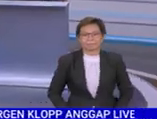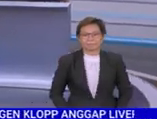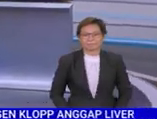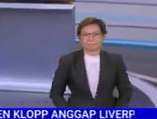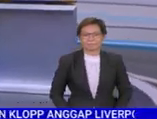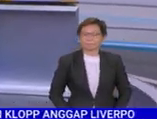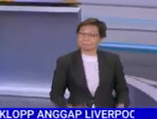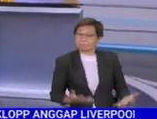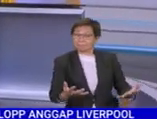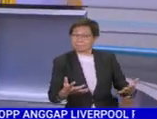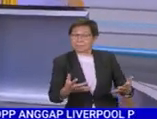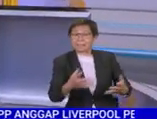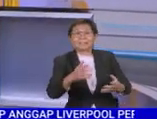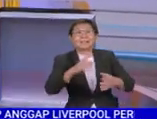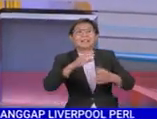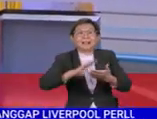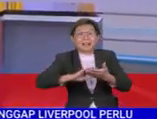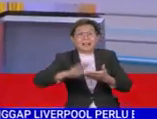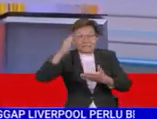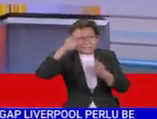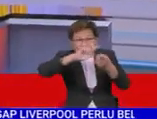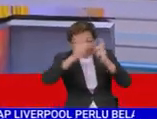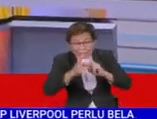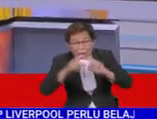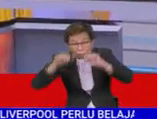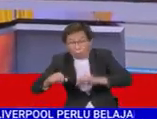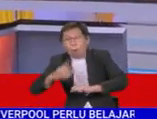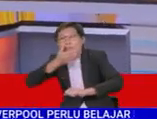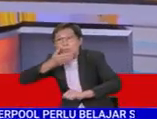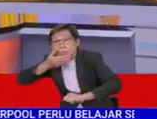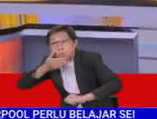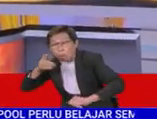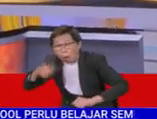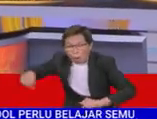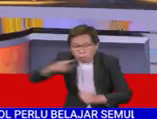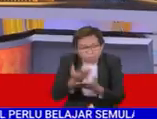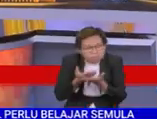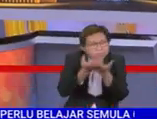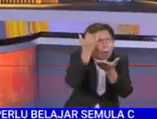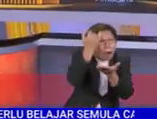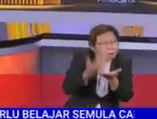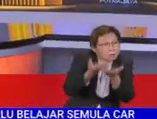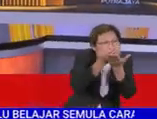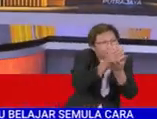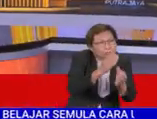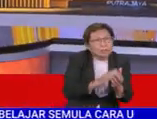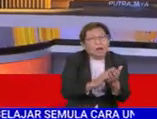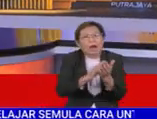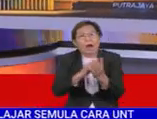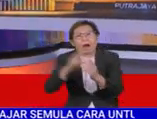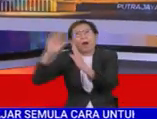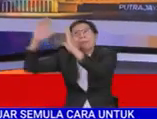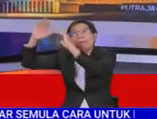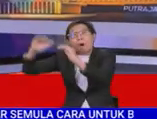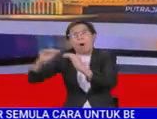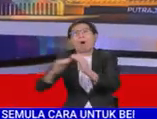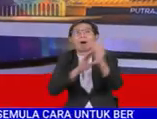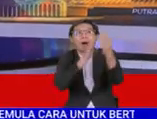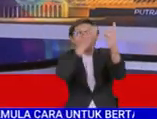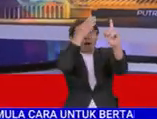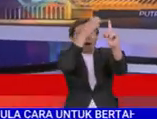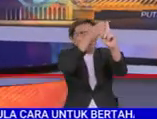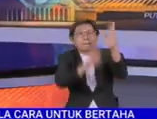Platform digital Idea Bina Negara membolehkan anak muda mengemukakan idea dan aspirasi ke arah pembangunan negara.